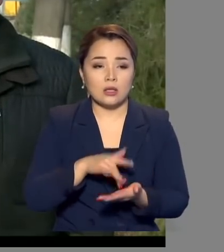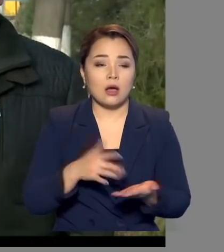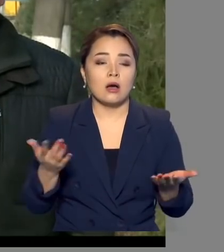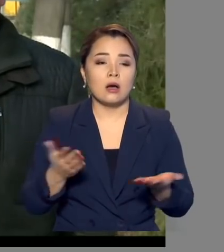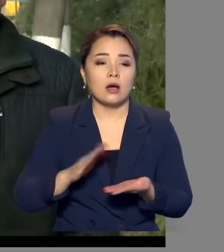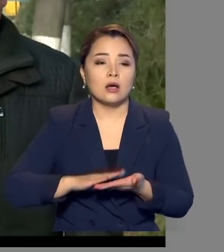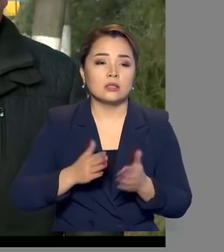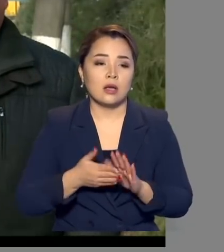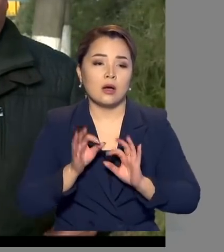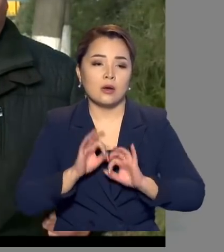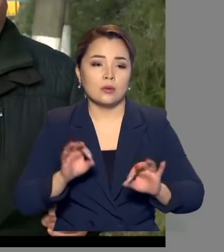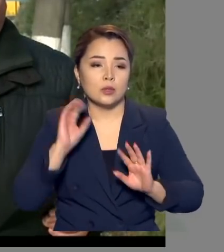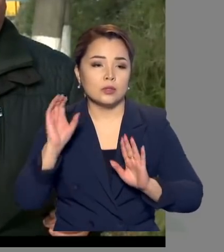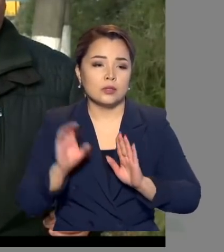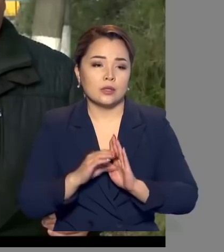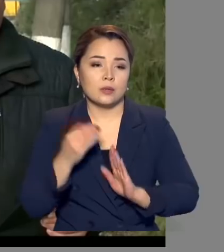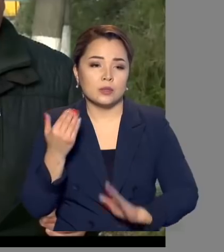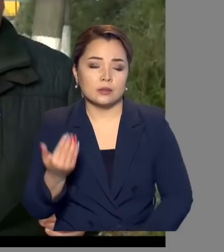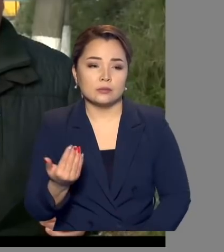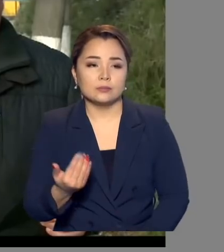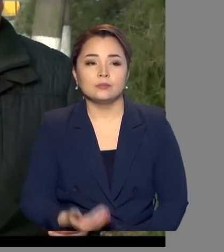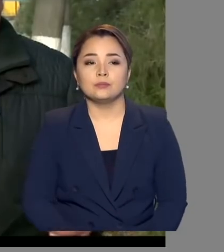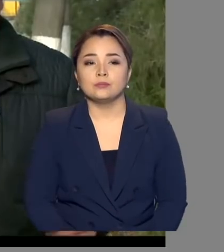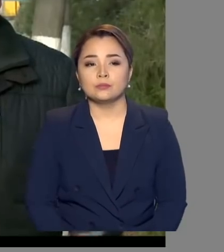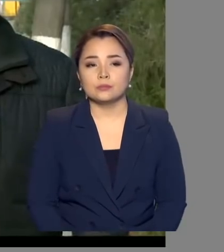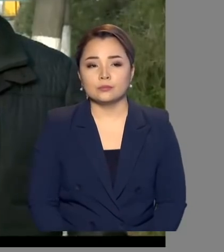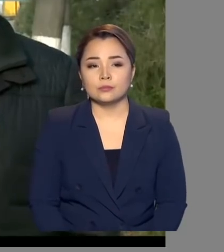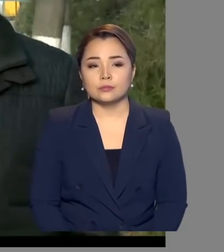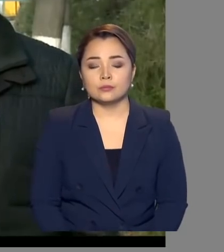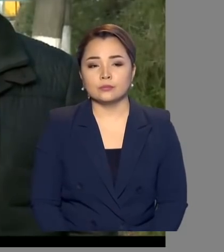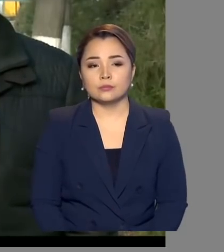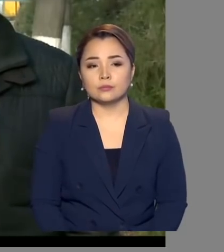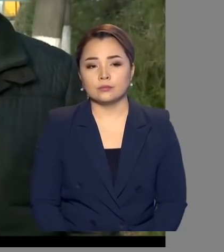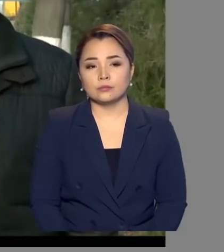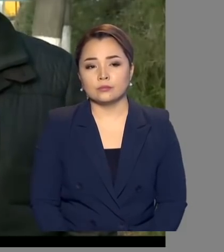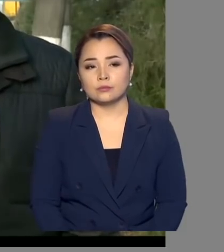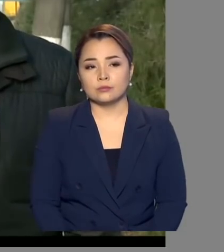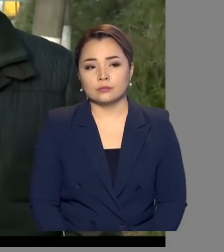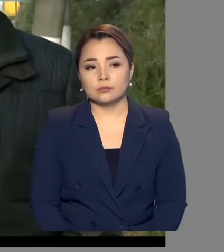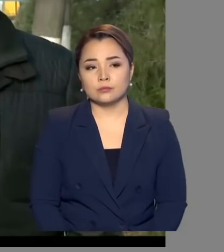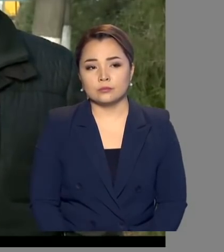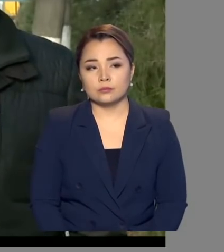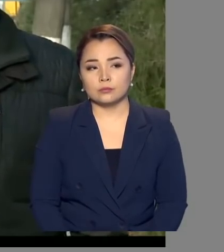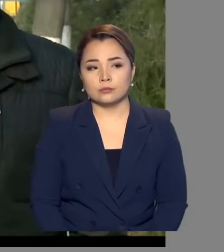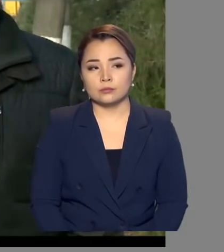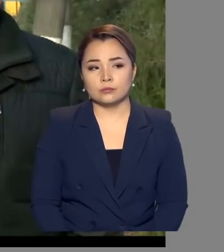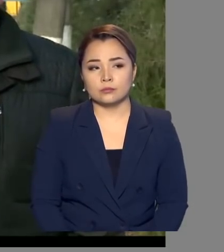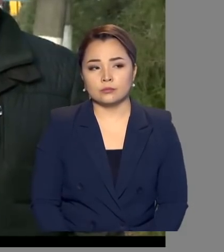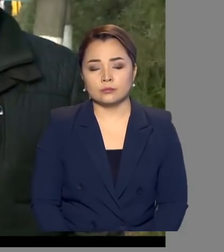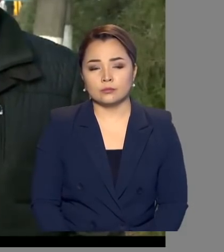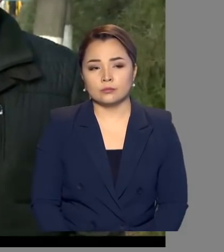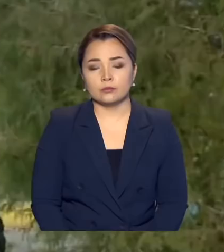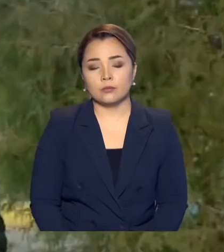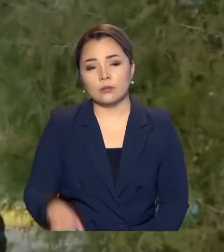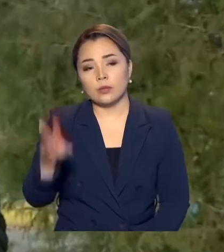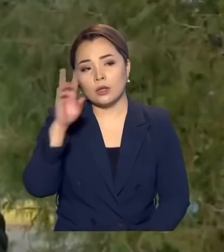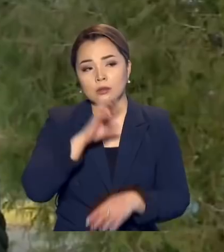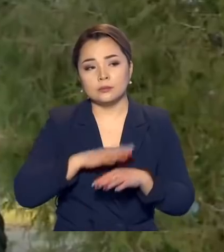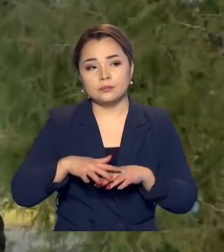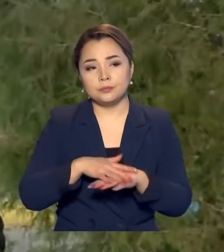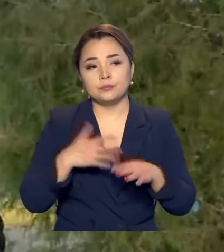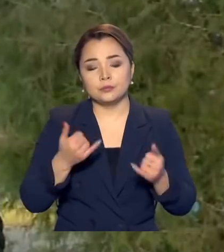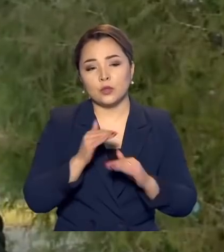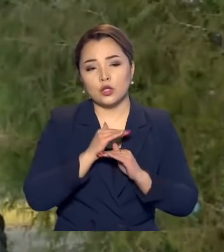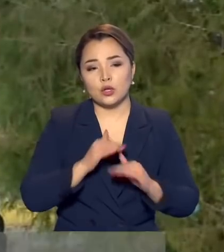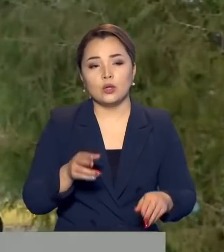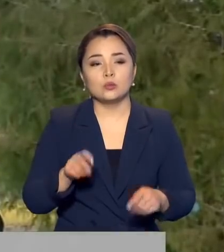хал ахуал туралы айтып берсеңіз. Қайырлы күн, қазақ елі. Еліміздің тыныштығын